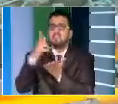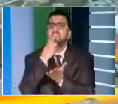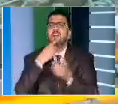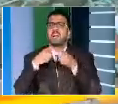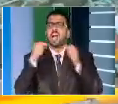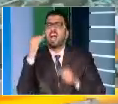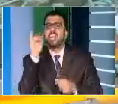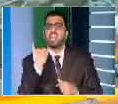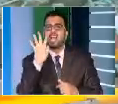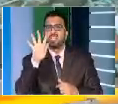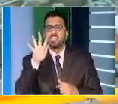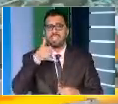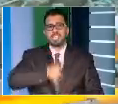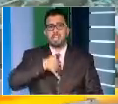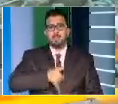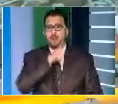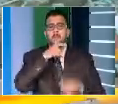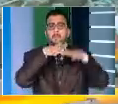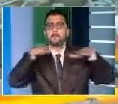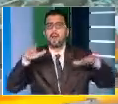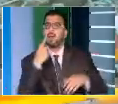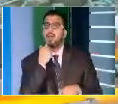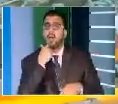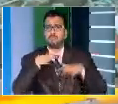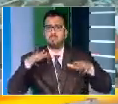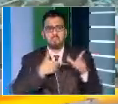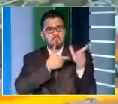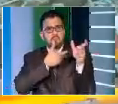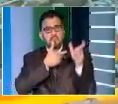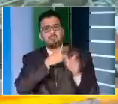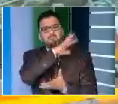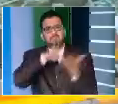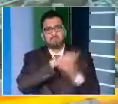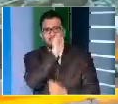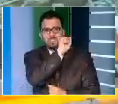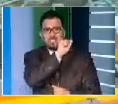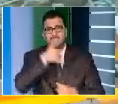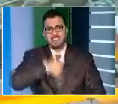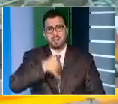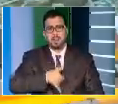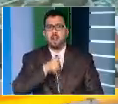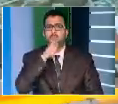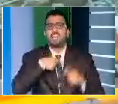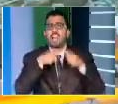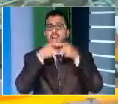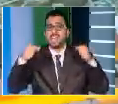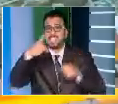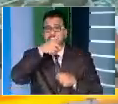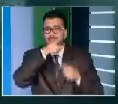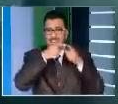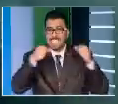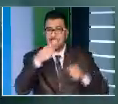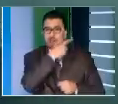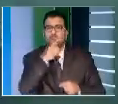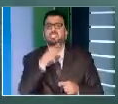جزيرة حنيش الكبرى اليمنية في البحر الأحمر من ميليشيات الإنقلابيين الحوثيين. هذا وتحظى الجزيرة التابعة